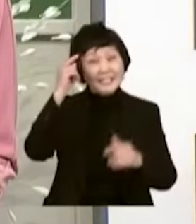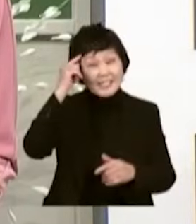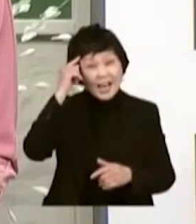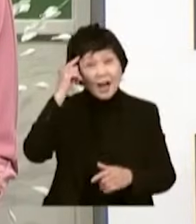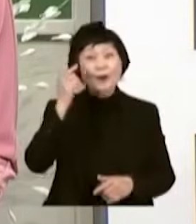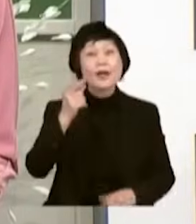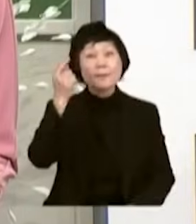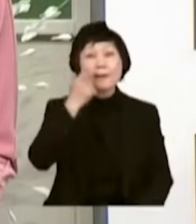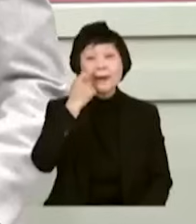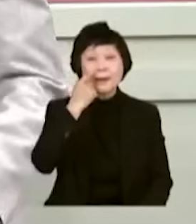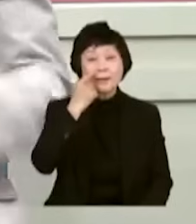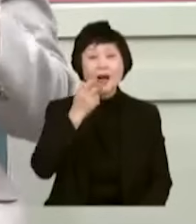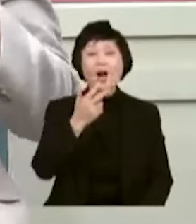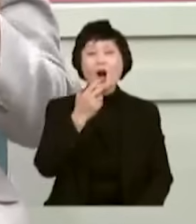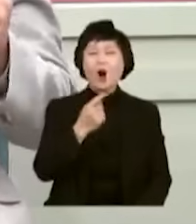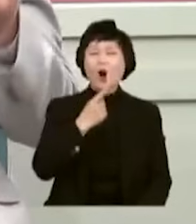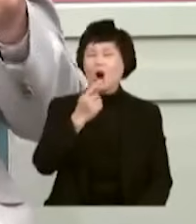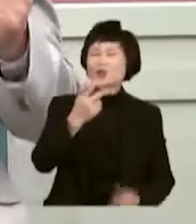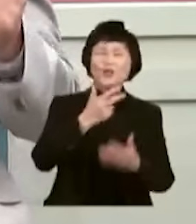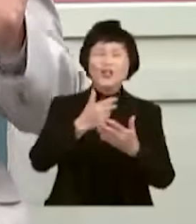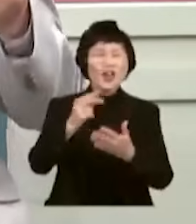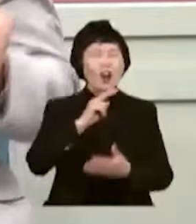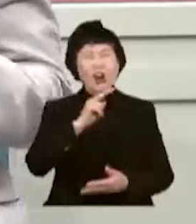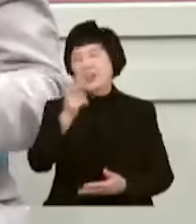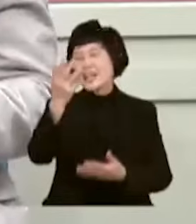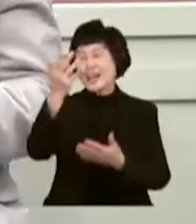손잡고. 네. 오 주여 당신께